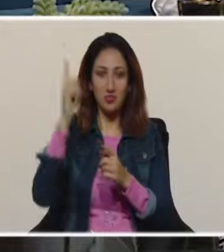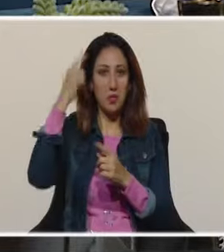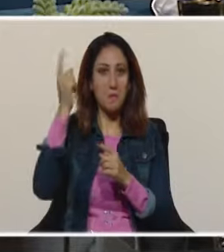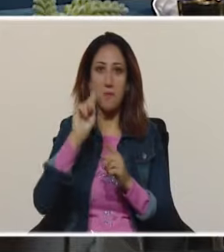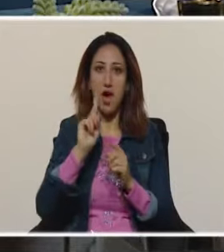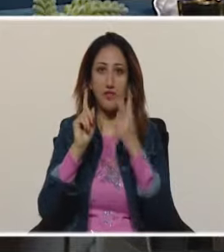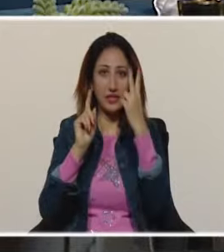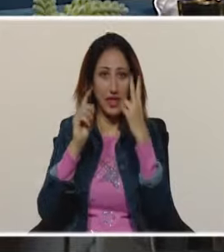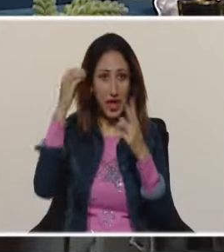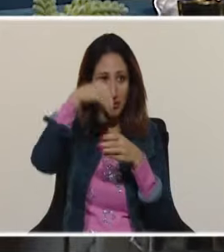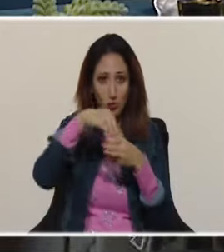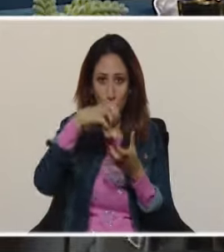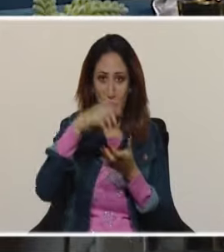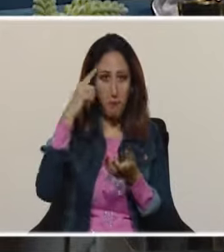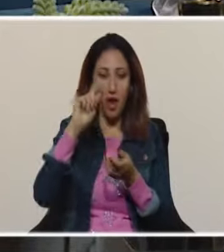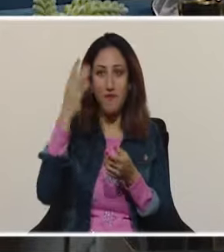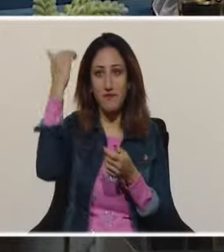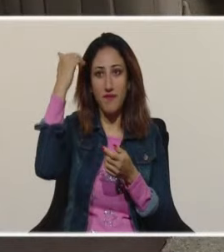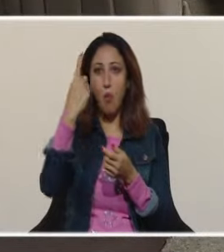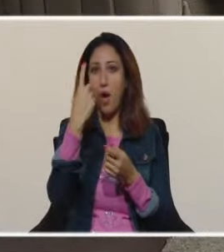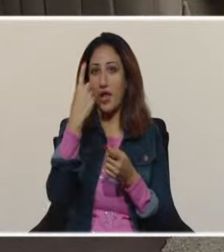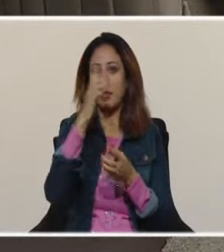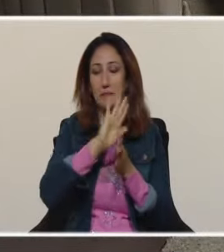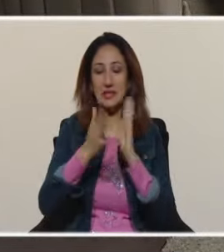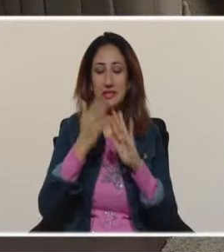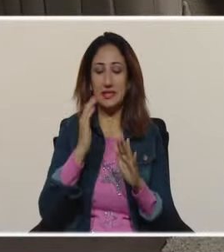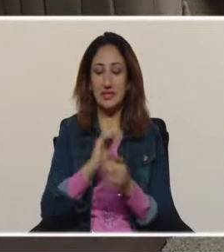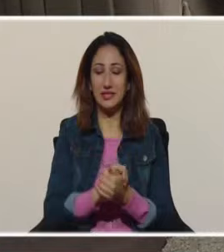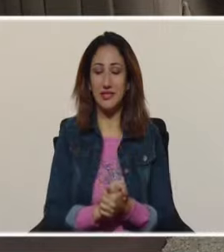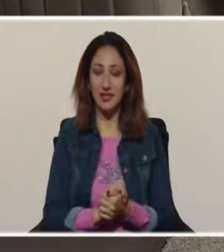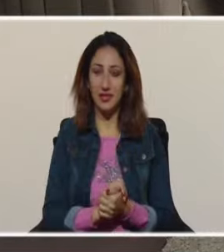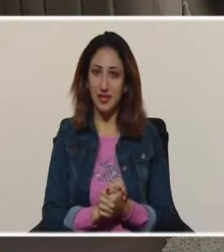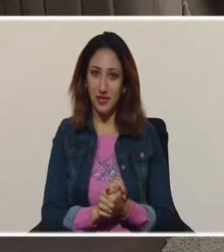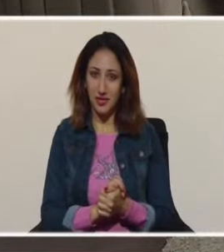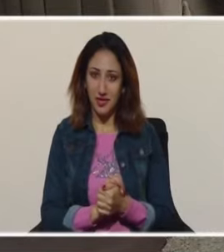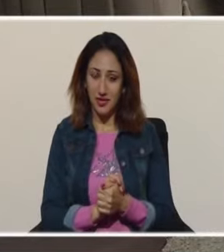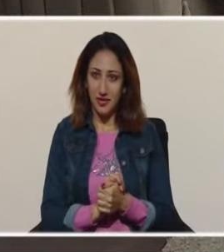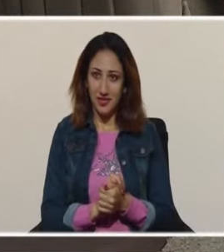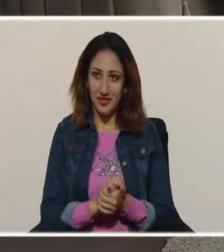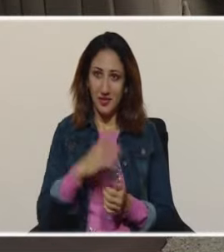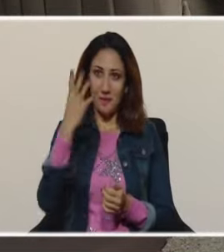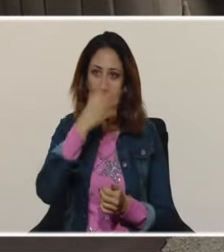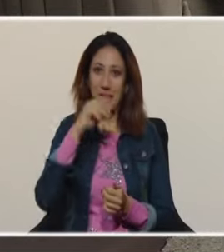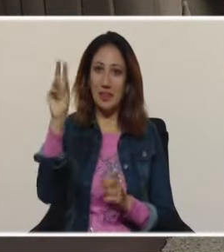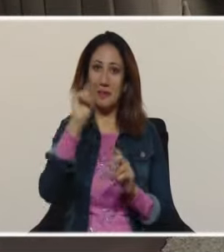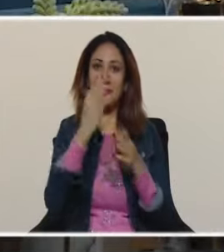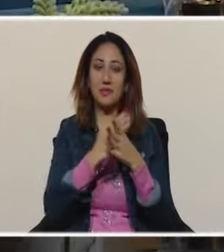ان في بنتين تونس كانوا مأجرين منه شقه في العماره بتاعته. بس كده في الجامعه بقى ضحكنا عليه.